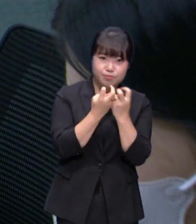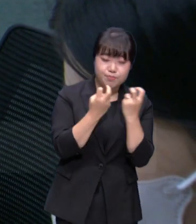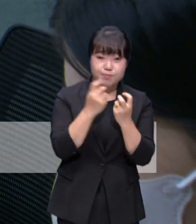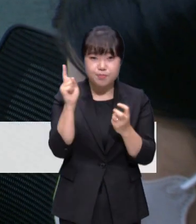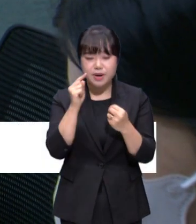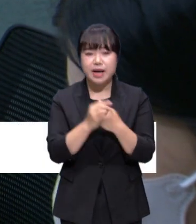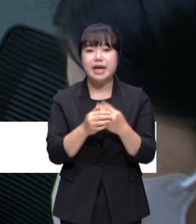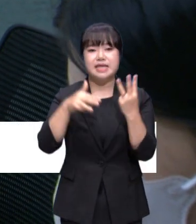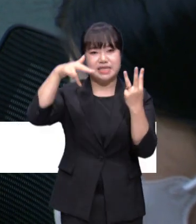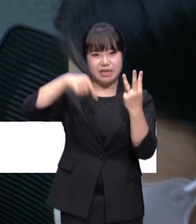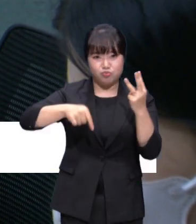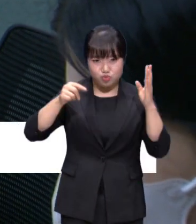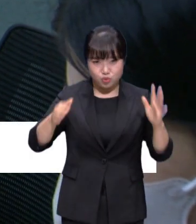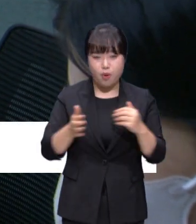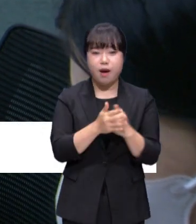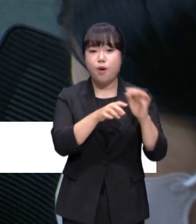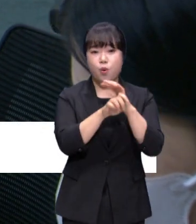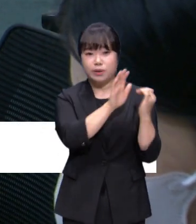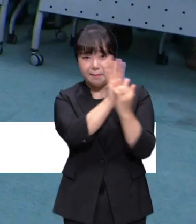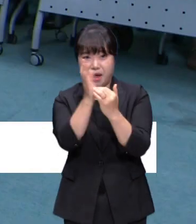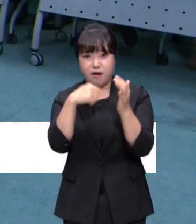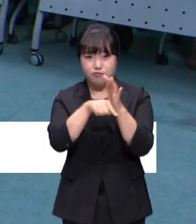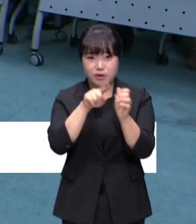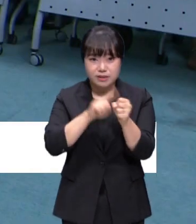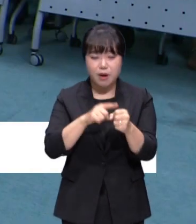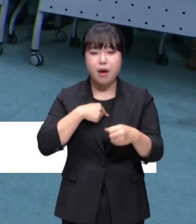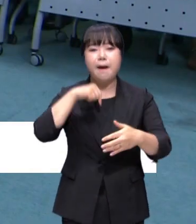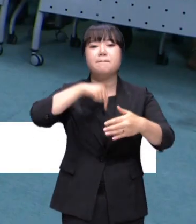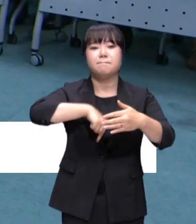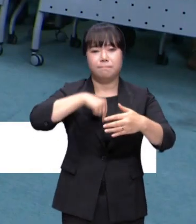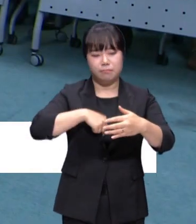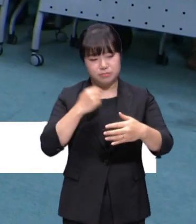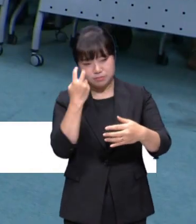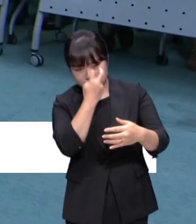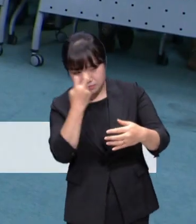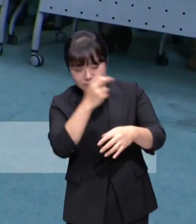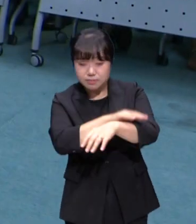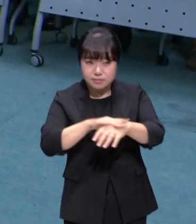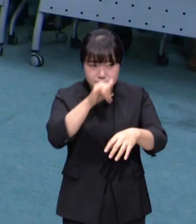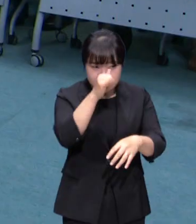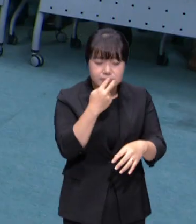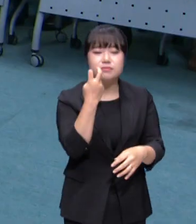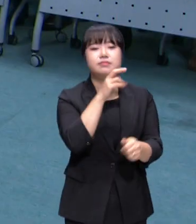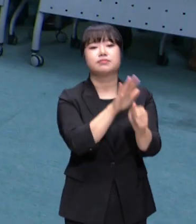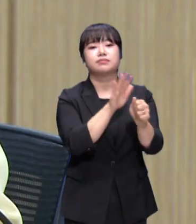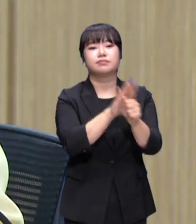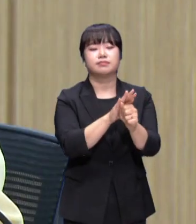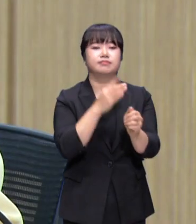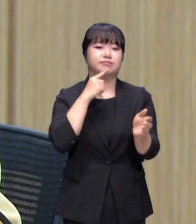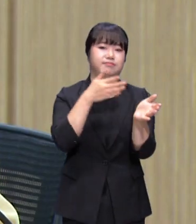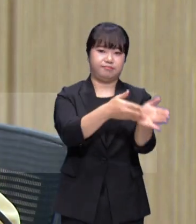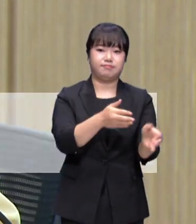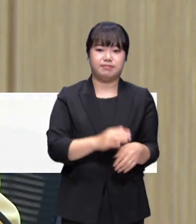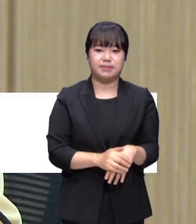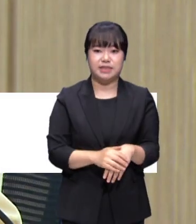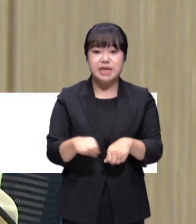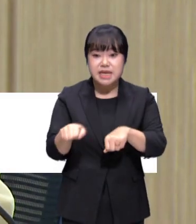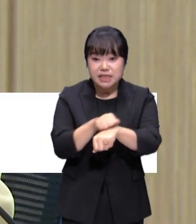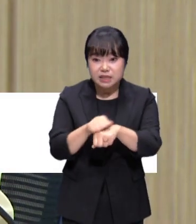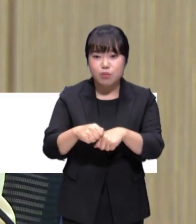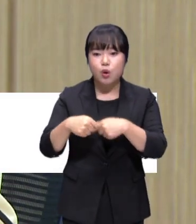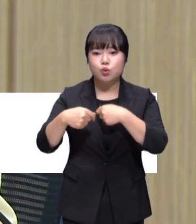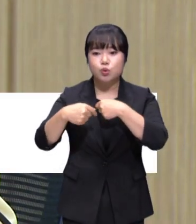학교 방역을 강화하고 모든 학생들의 심리정서 회복에 집중할 방침입니다. 특별히 초등학교